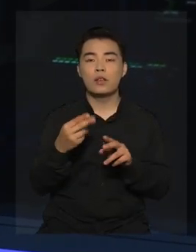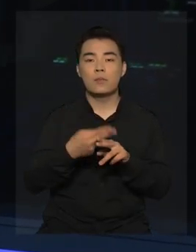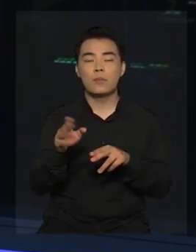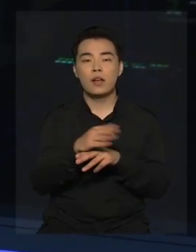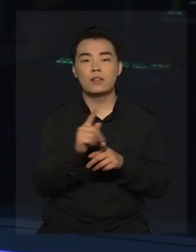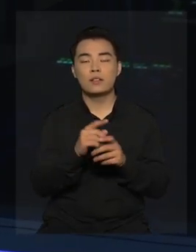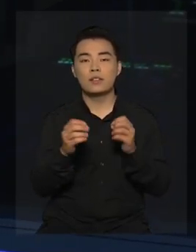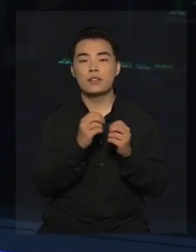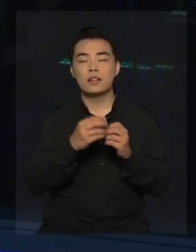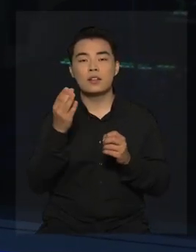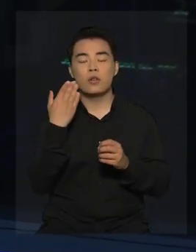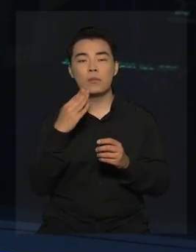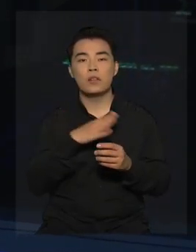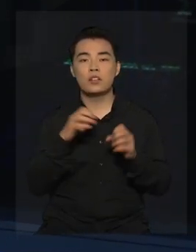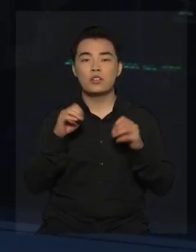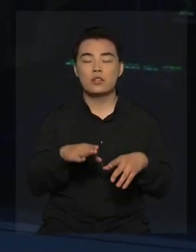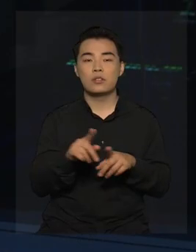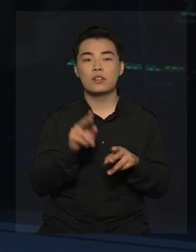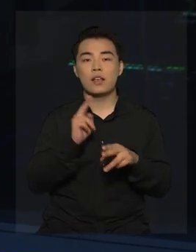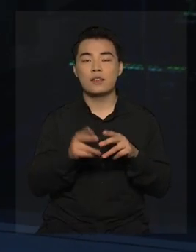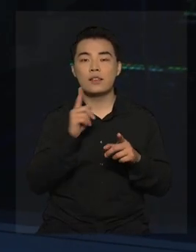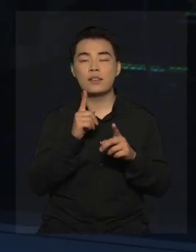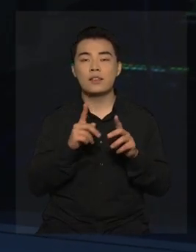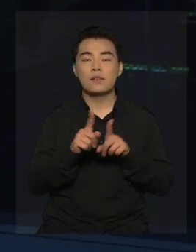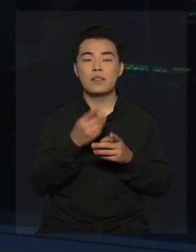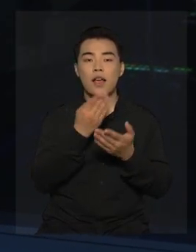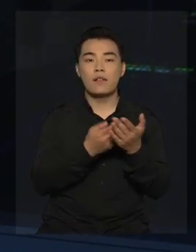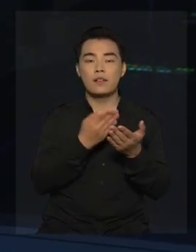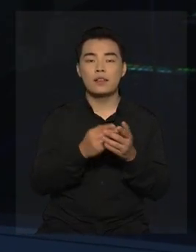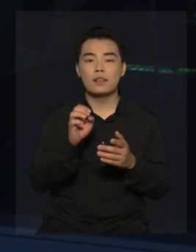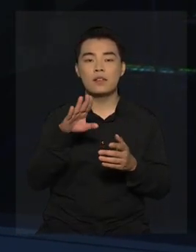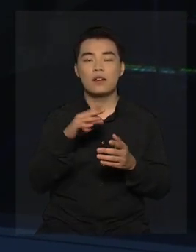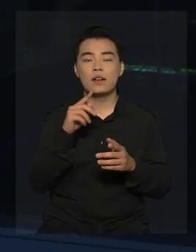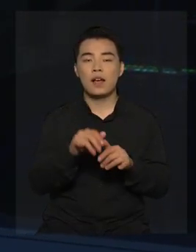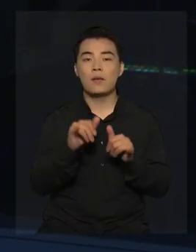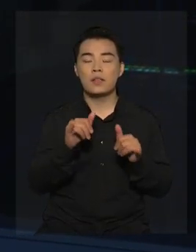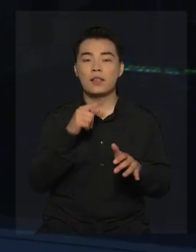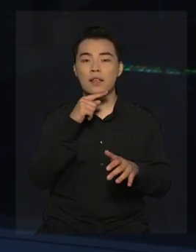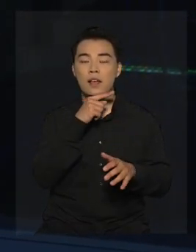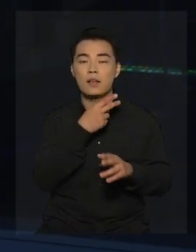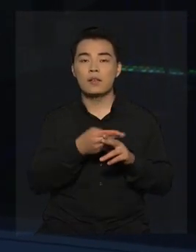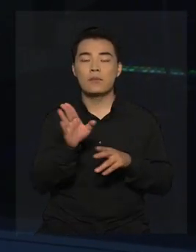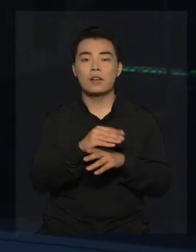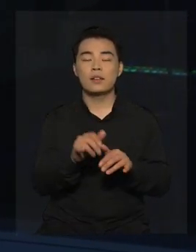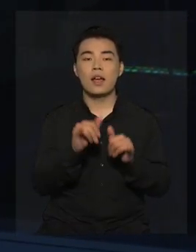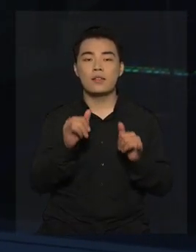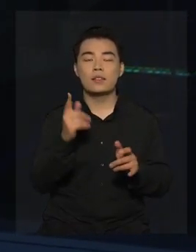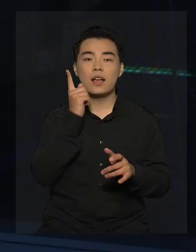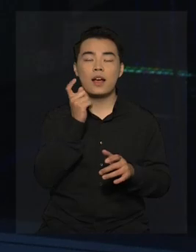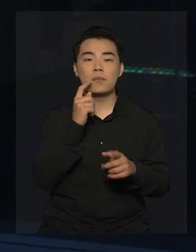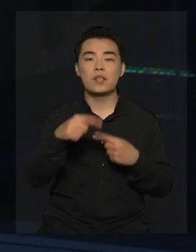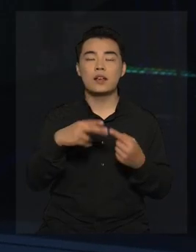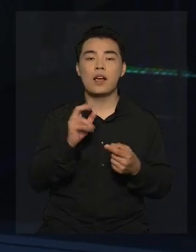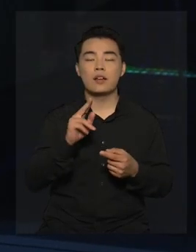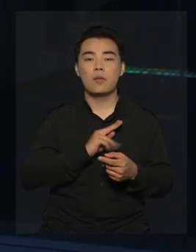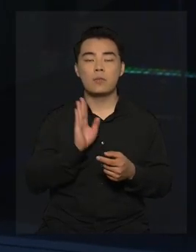Ввести тарифную льготу решено по итогам заседания Совета Евразийской экономической комиссии. О том, как это отразится на развитии сахарной индустрии и